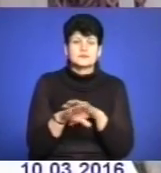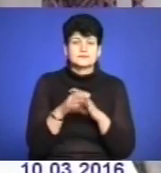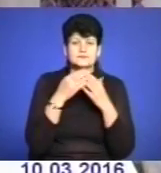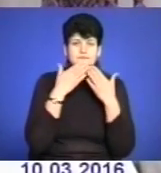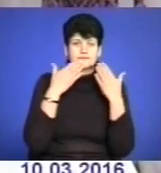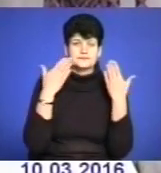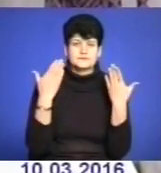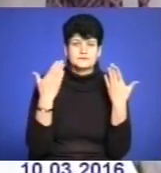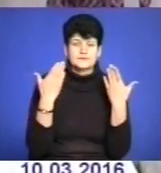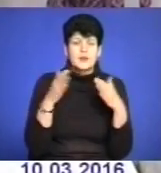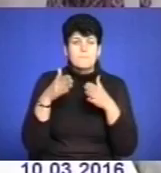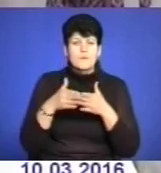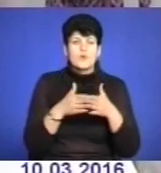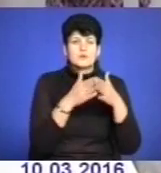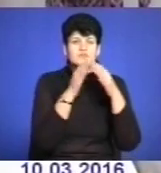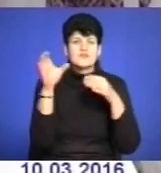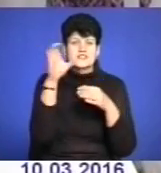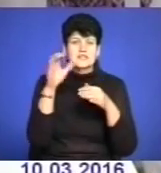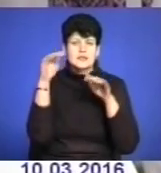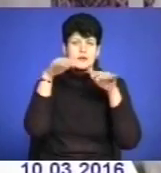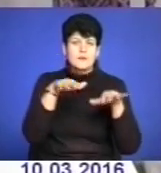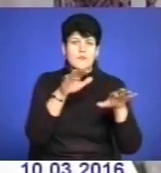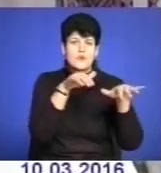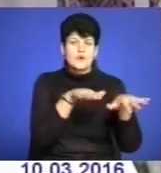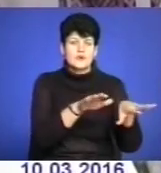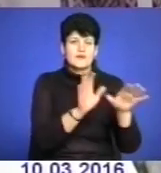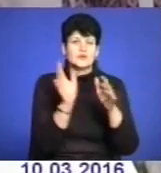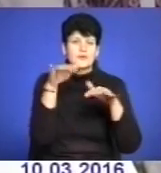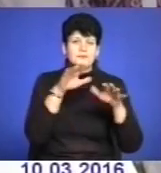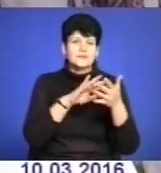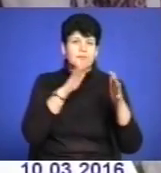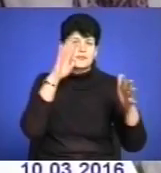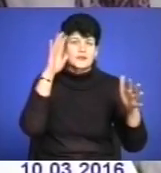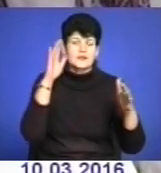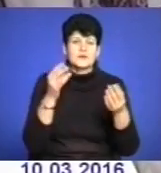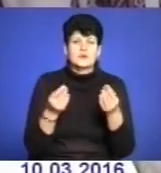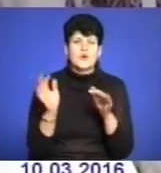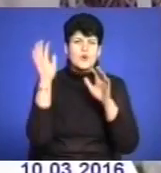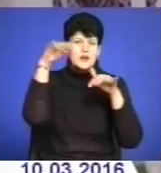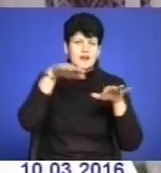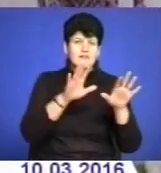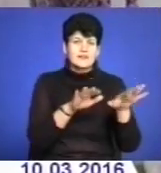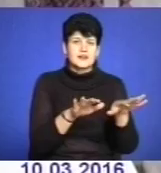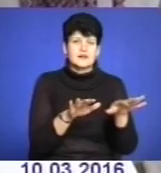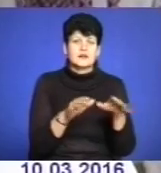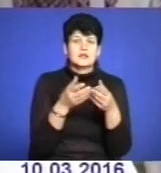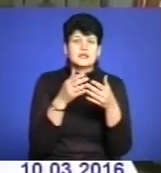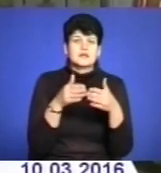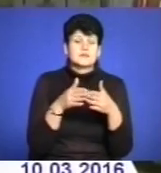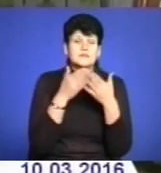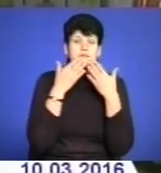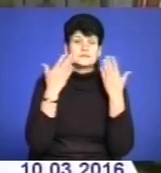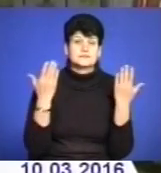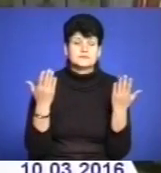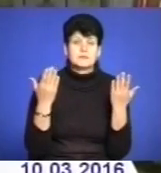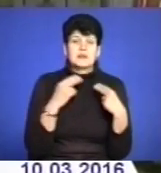немає. Поплив човен в синє море, а воно заграло. Погралися гори хвилі, і скіпок не стало.